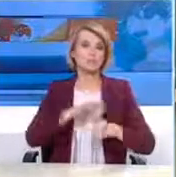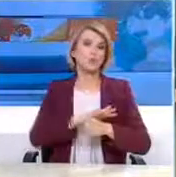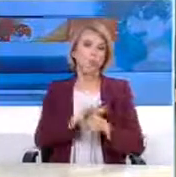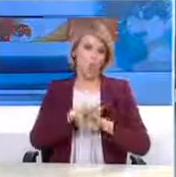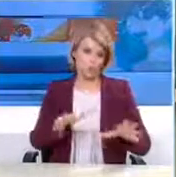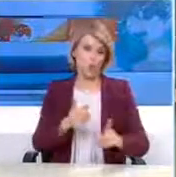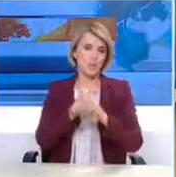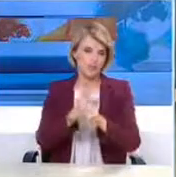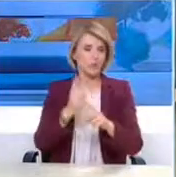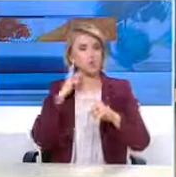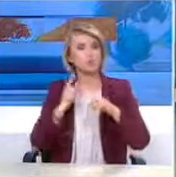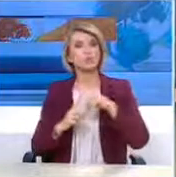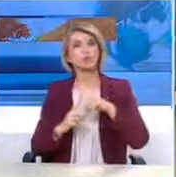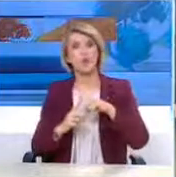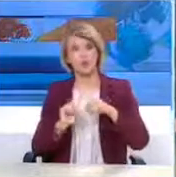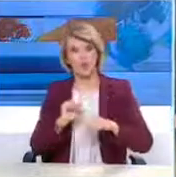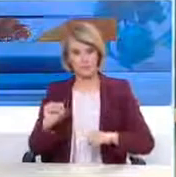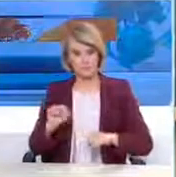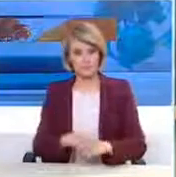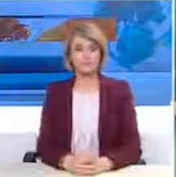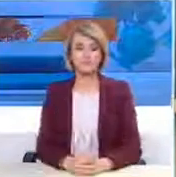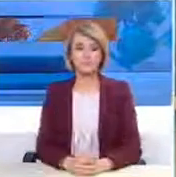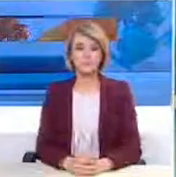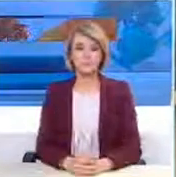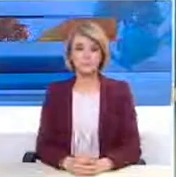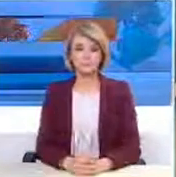Σωτήρη Τσιόδρα, ο οποίος έχει το λόγο.